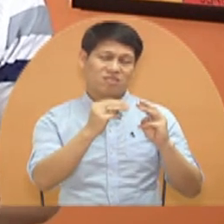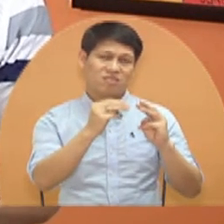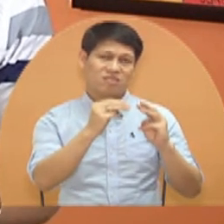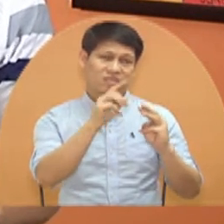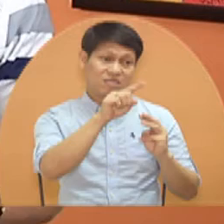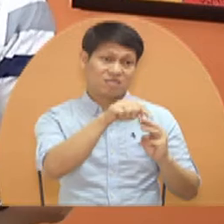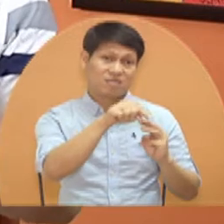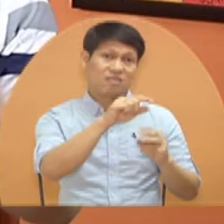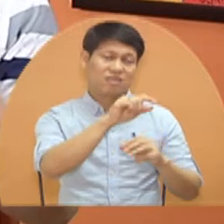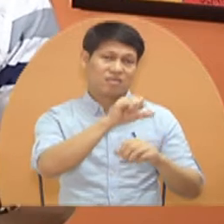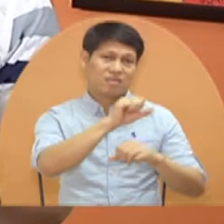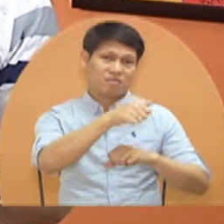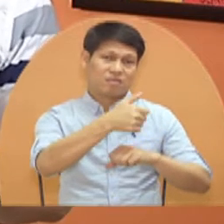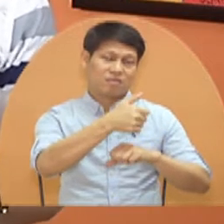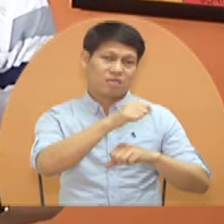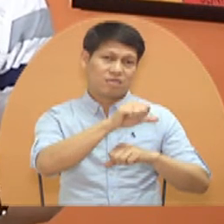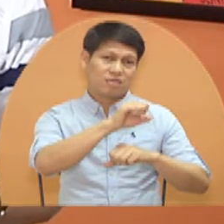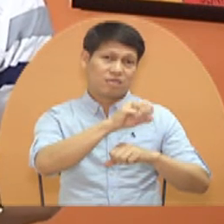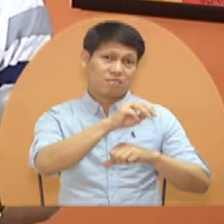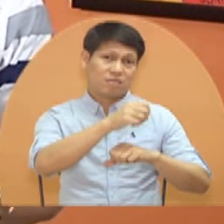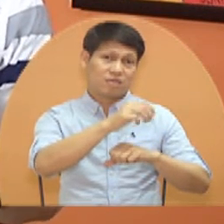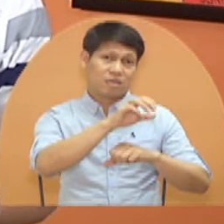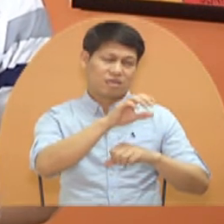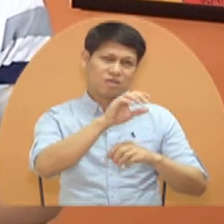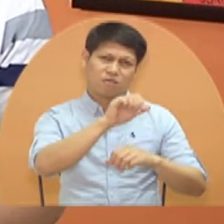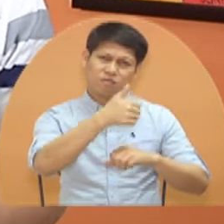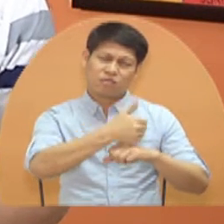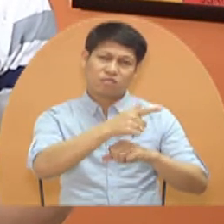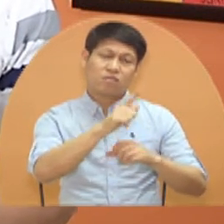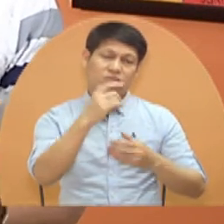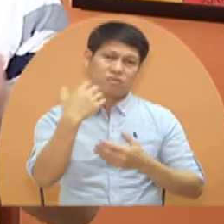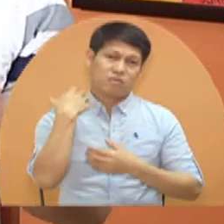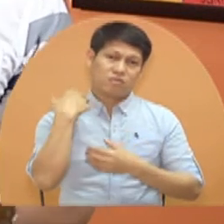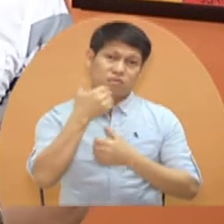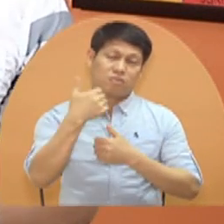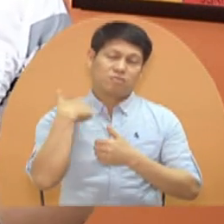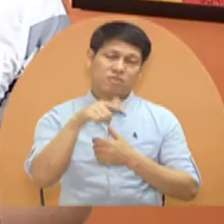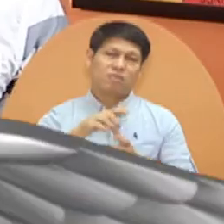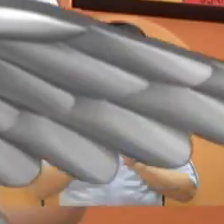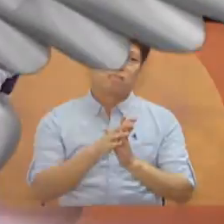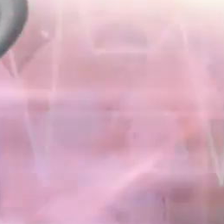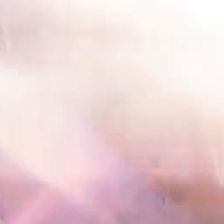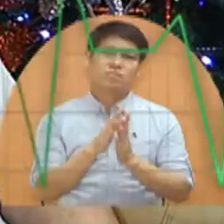para sa atin ng ating foundation chairman, si Attorney Felipe Henry Gozon.